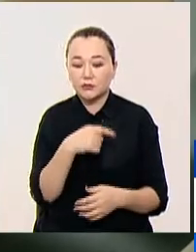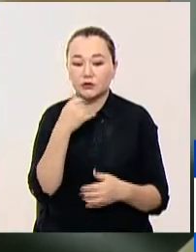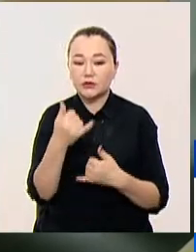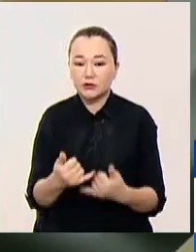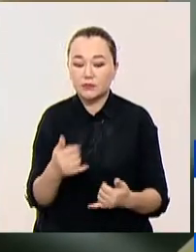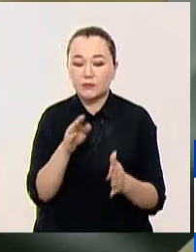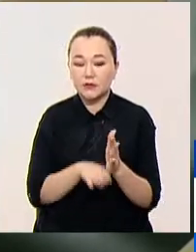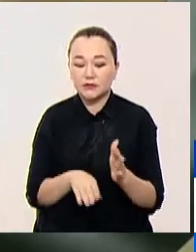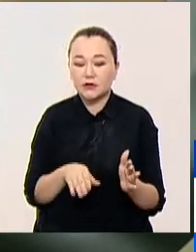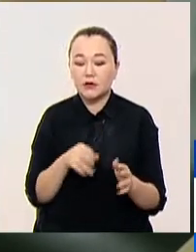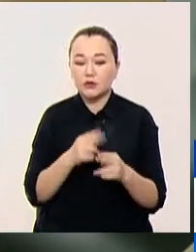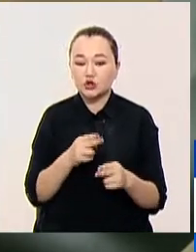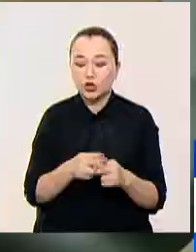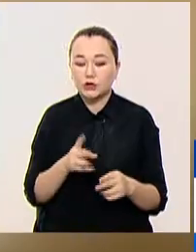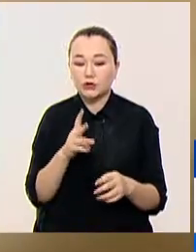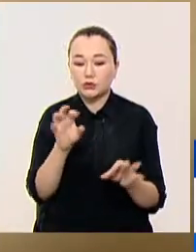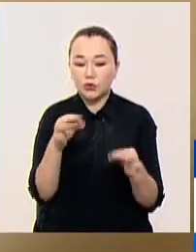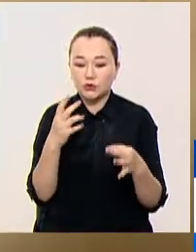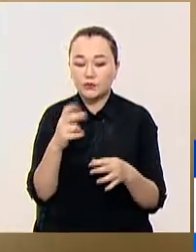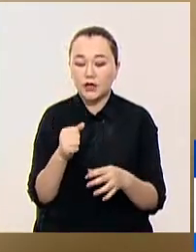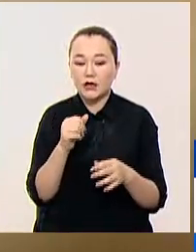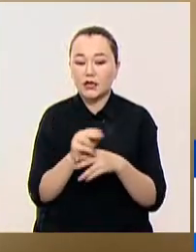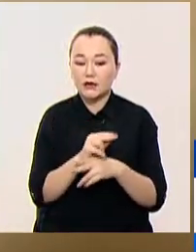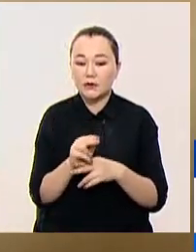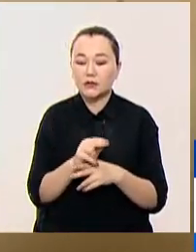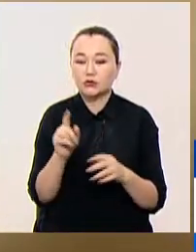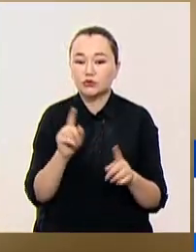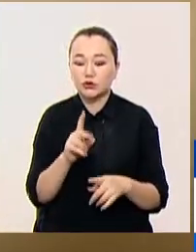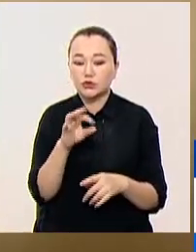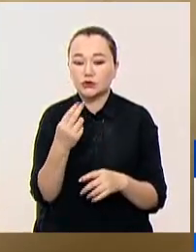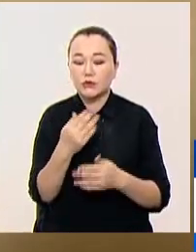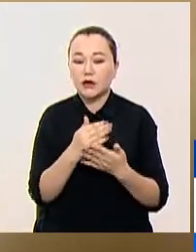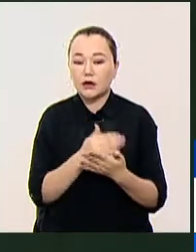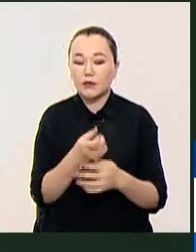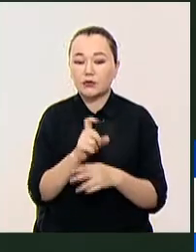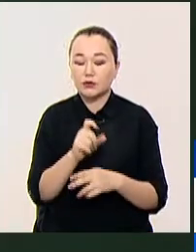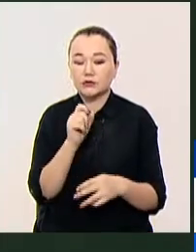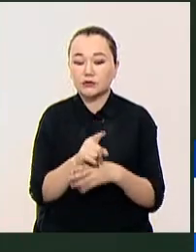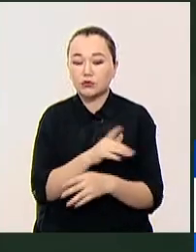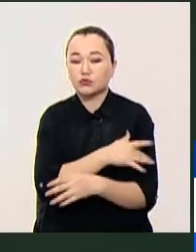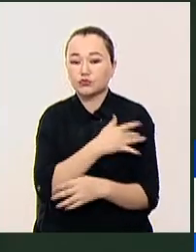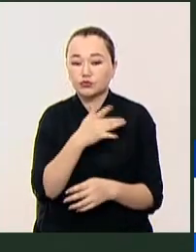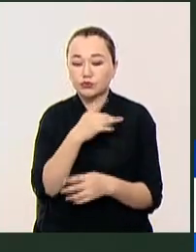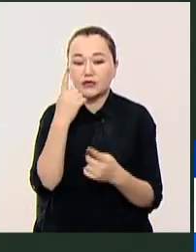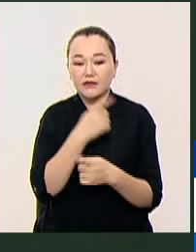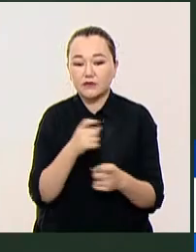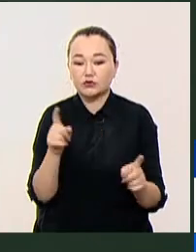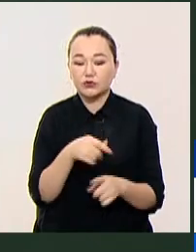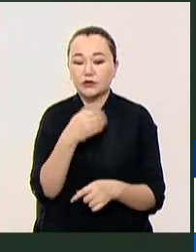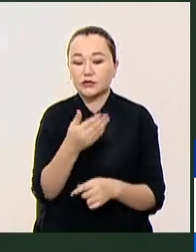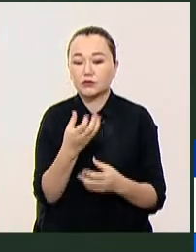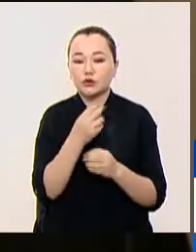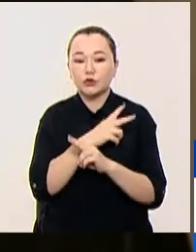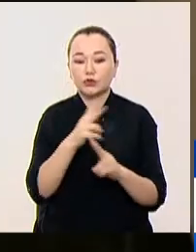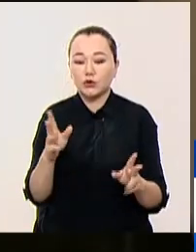им беспрепятственный доступ на реабилитацию, но в управлении соцпрограмм, которое является заказчиком услуг, заявили, что к ним еще